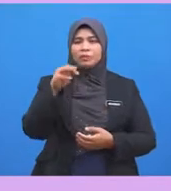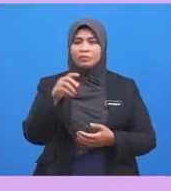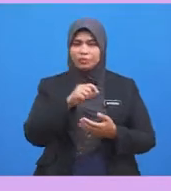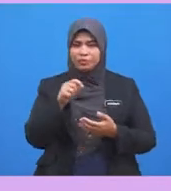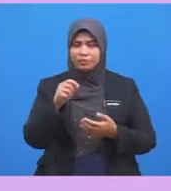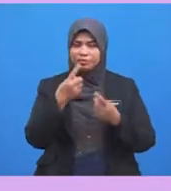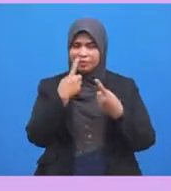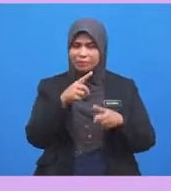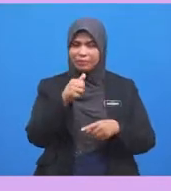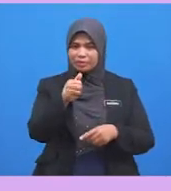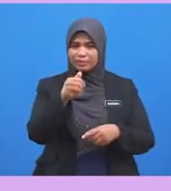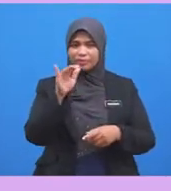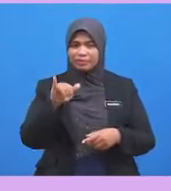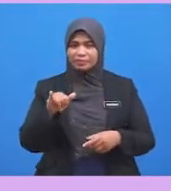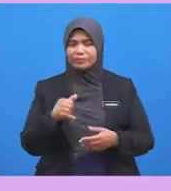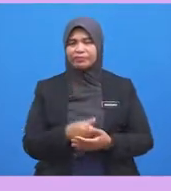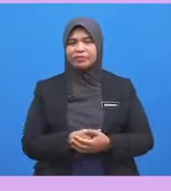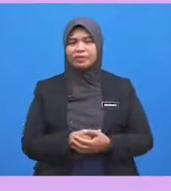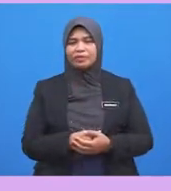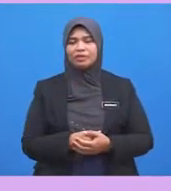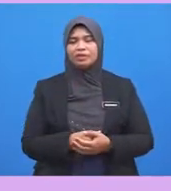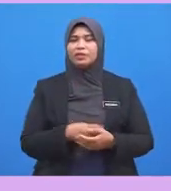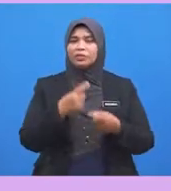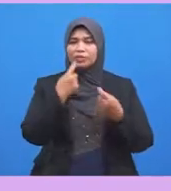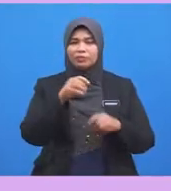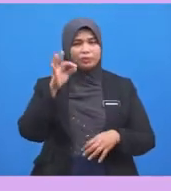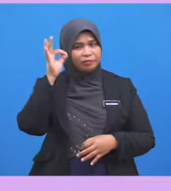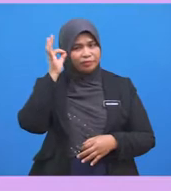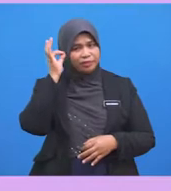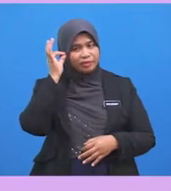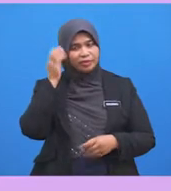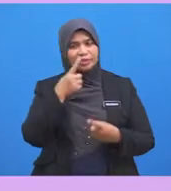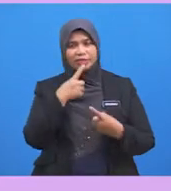jawapan kamu. Amy, cuba fikirkan jawapan kamu juga.